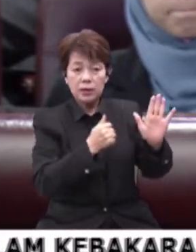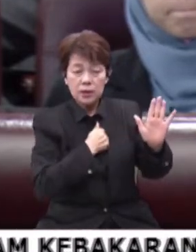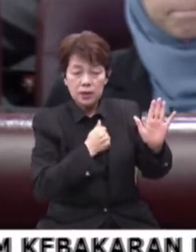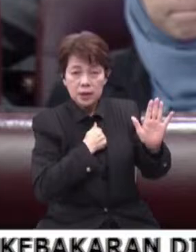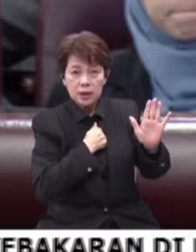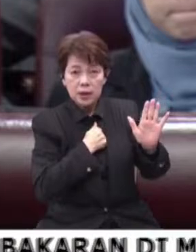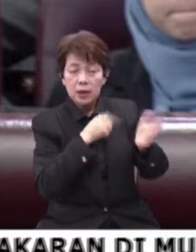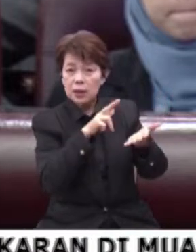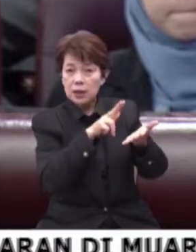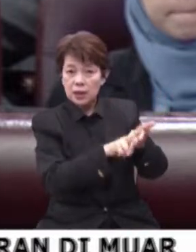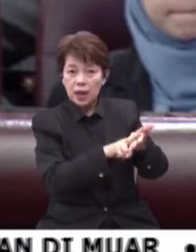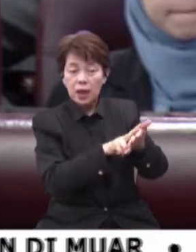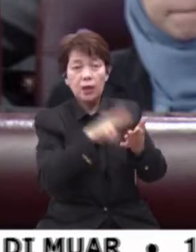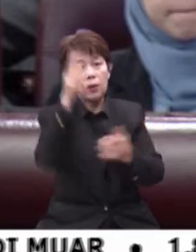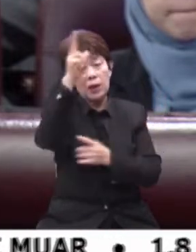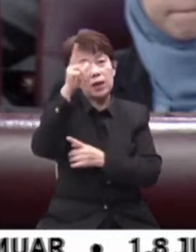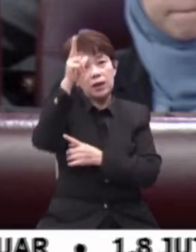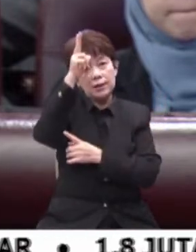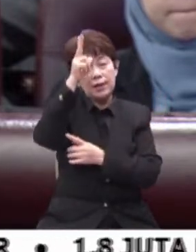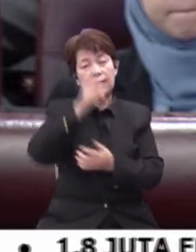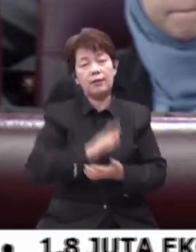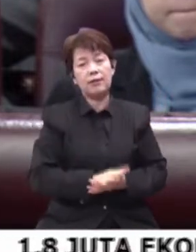dikeluarkan oleh kerajaan